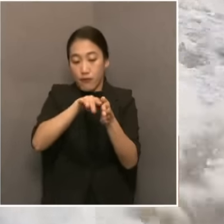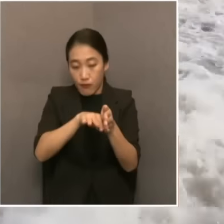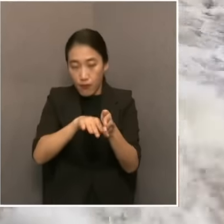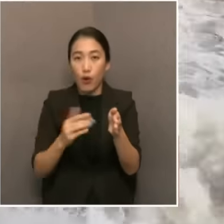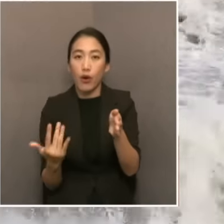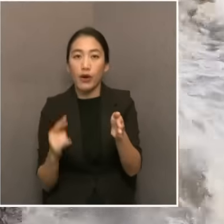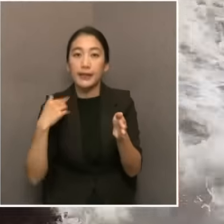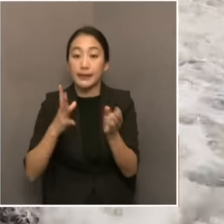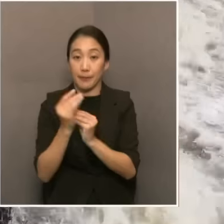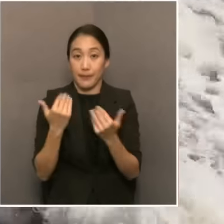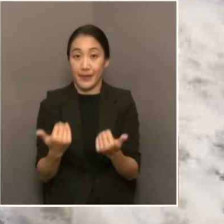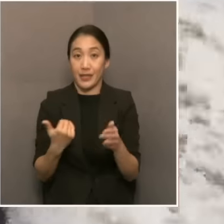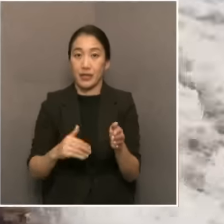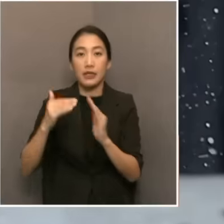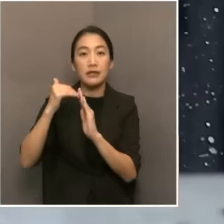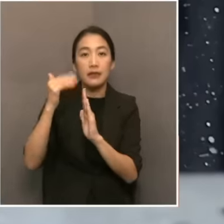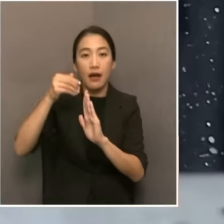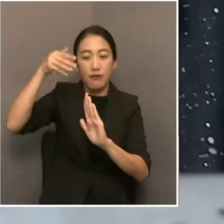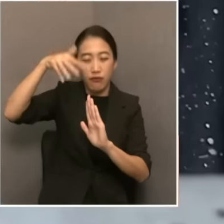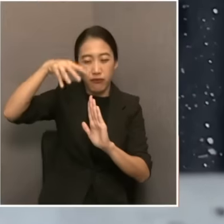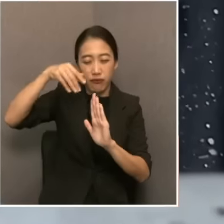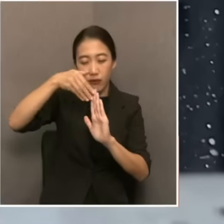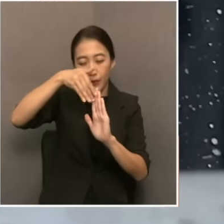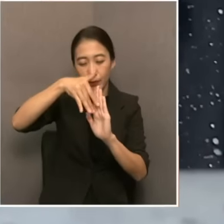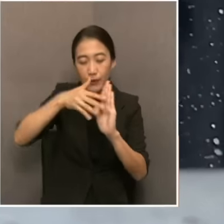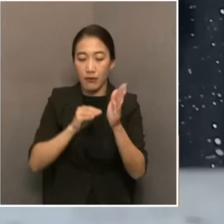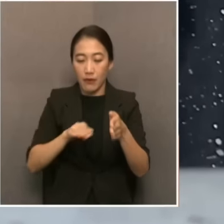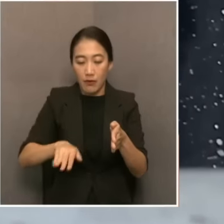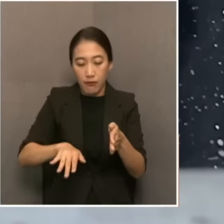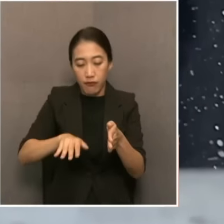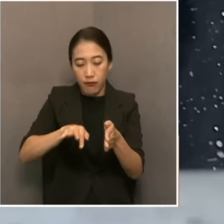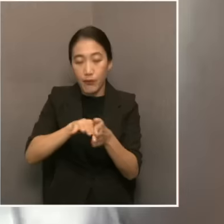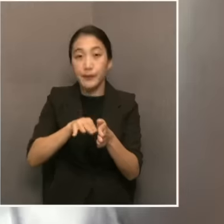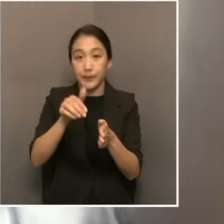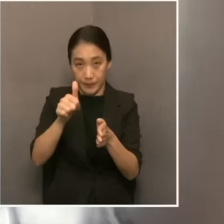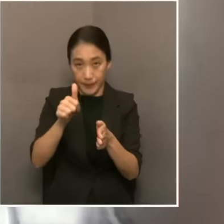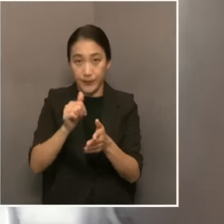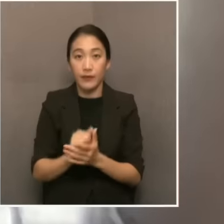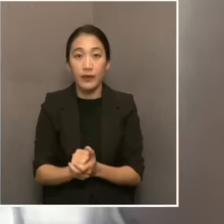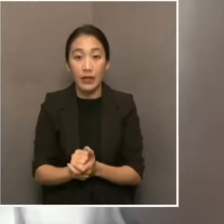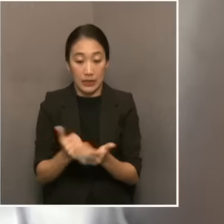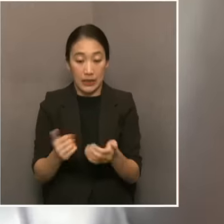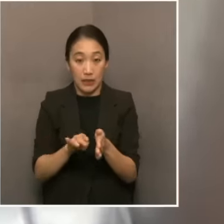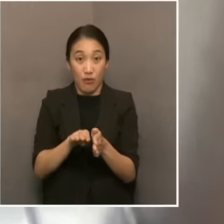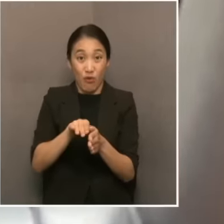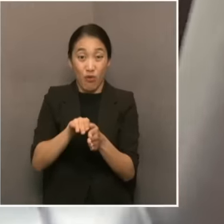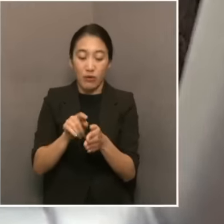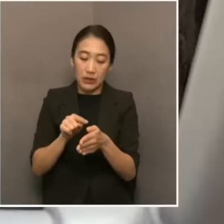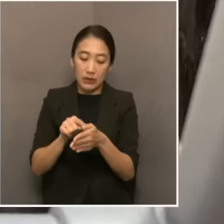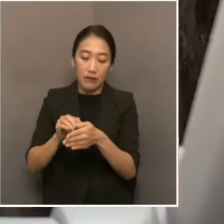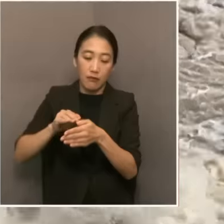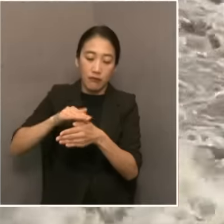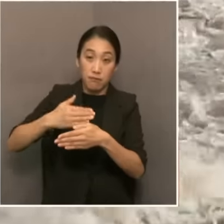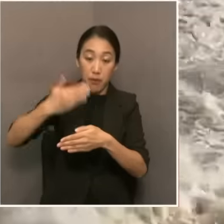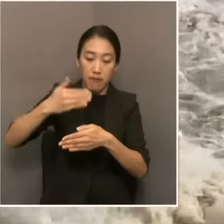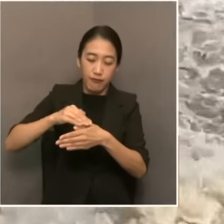ะคะและจากอัตราการระบายน้ำในเกณฑ์ดังกล่าวก็ทำให้ระดับน้ำท้ายเขื่อนเพิ่มขึ้นอีก 20-30 เซนติเม